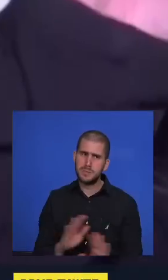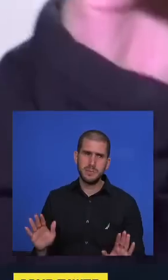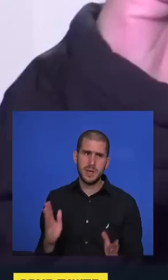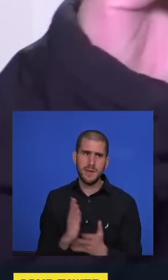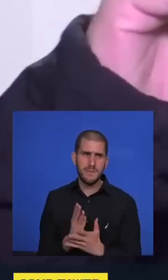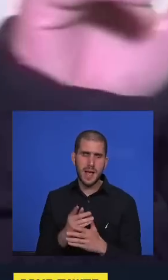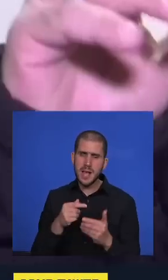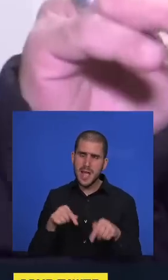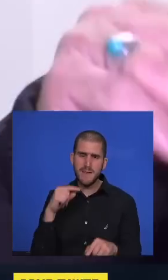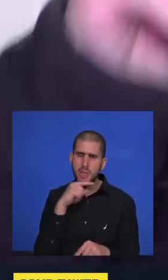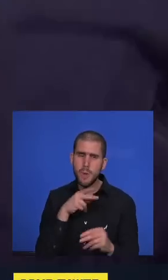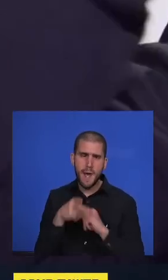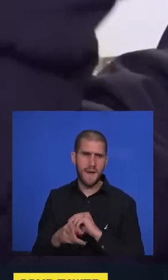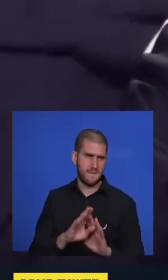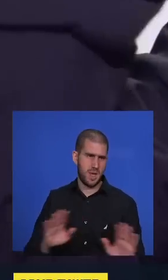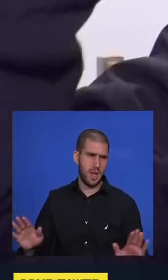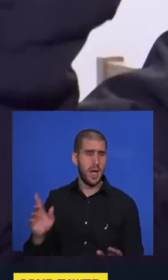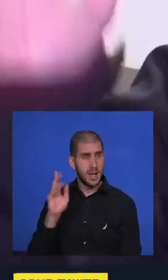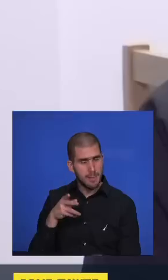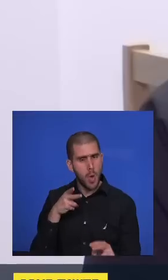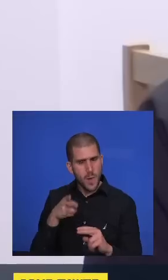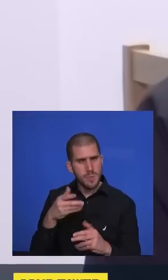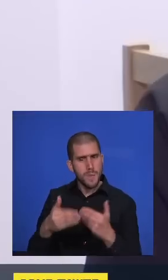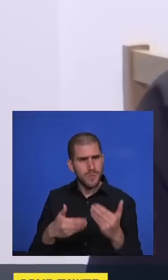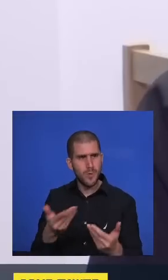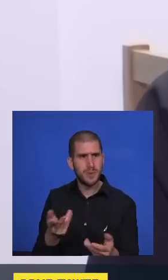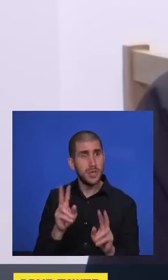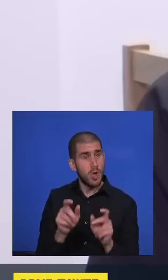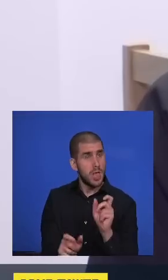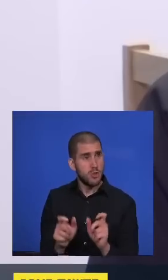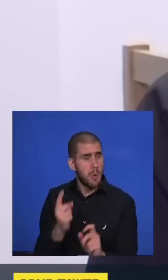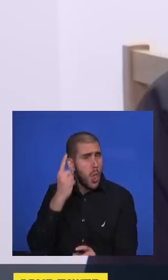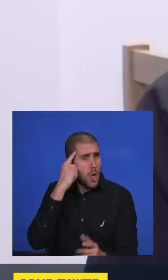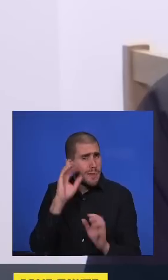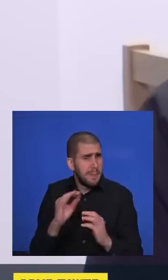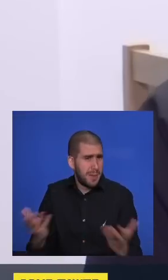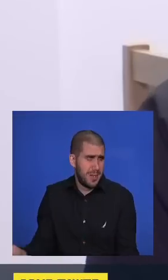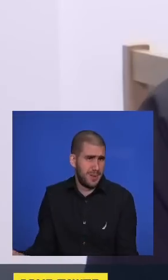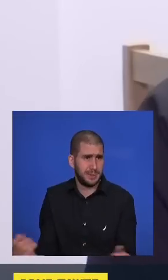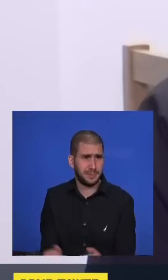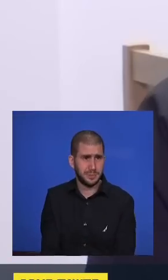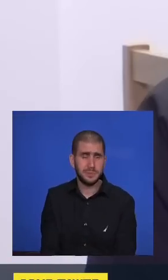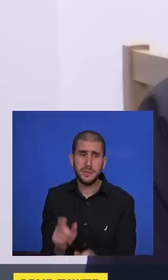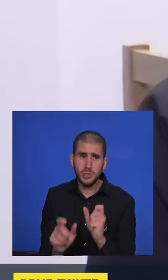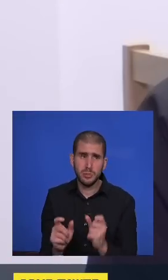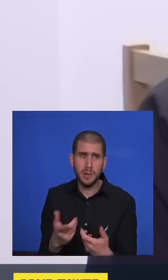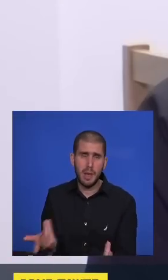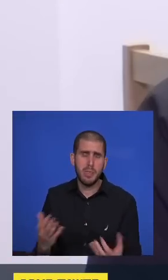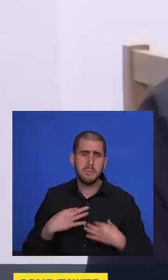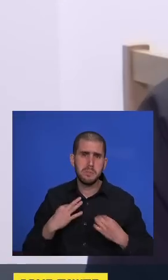הקו אדום כבר מזמן, אבל גם עוברים ועוברים. יש אנשים לא חושבים על זה. יש אנשים,